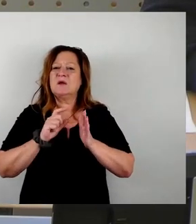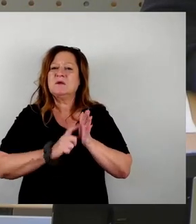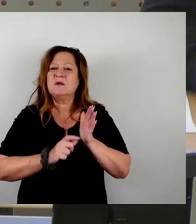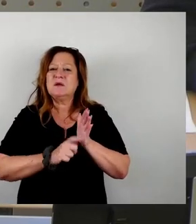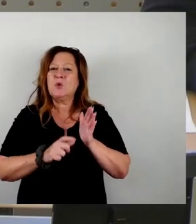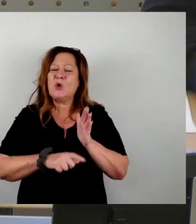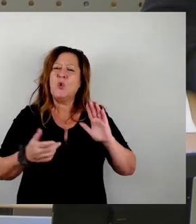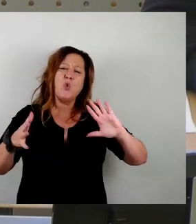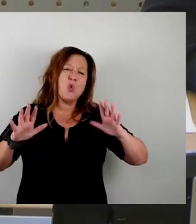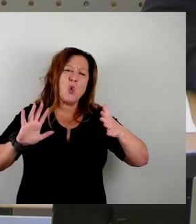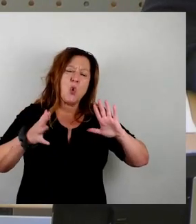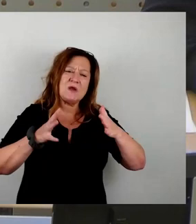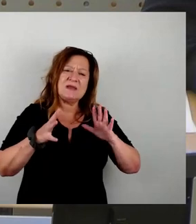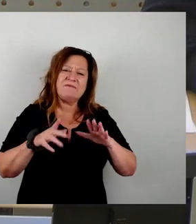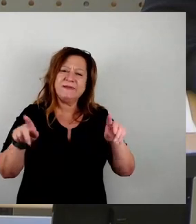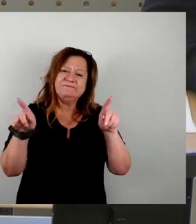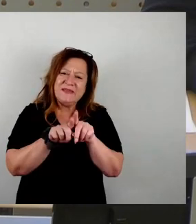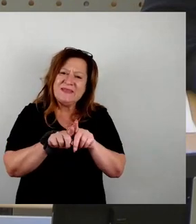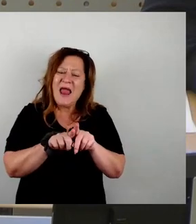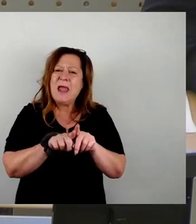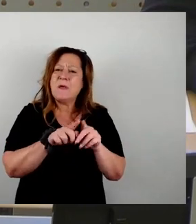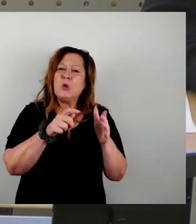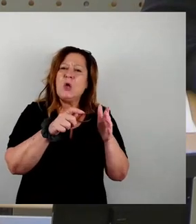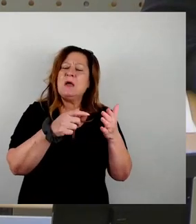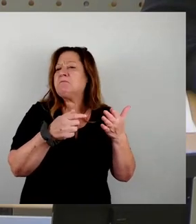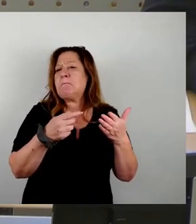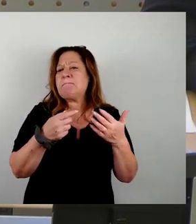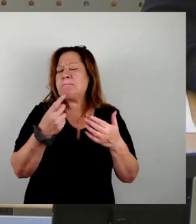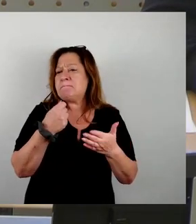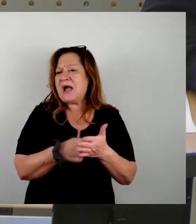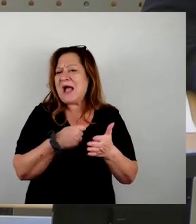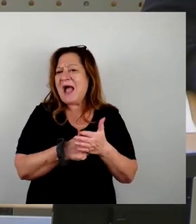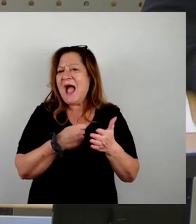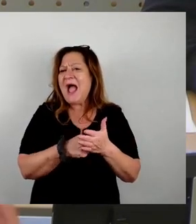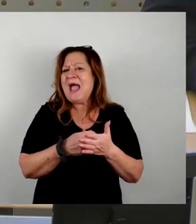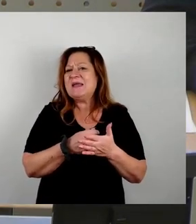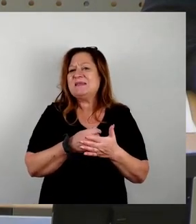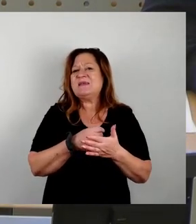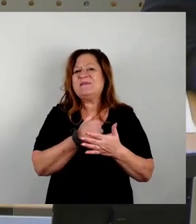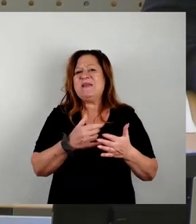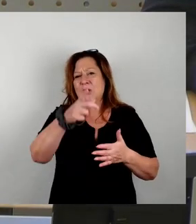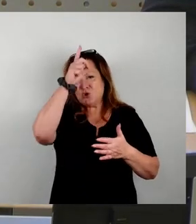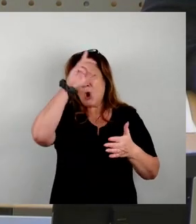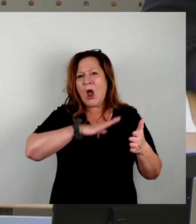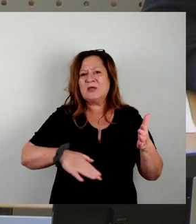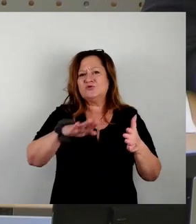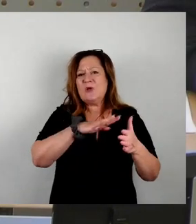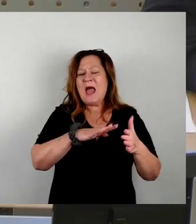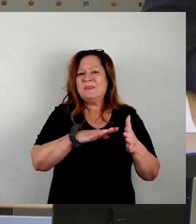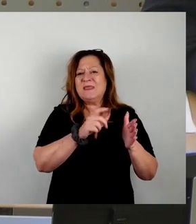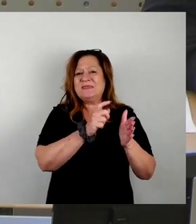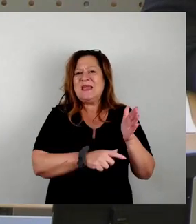genauso teuer oder günstig, das kann man sehen, wie man will, ist, wie das Deutschlandticket plus die beiden Zusatztickets, die wir in Dresden